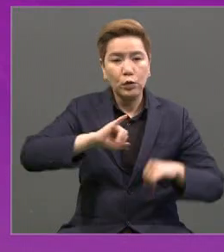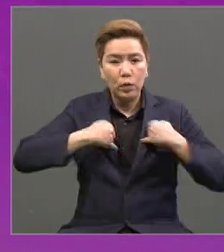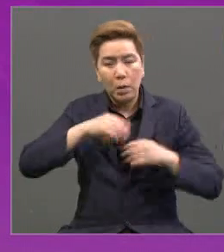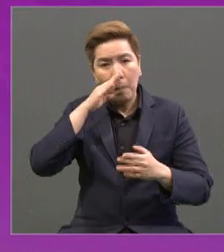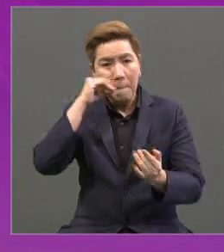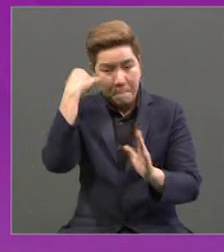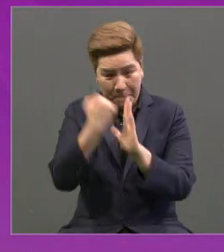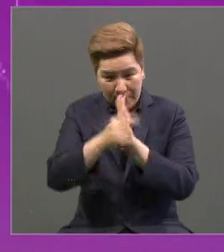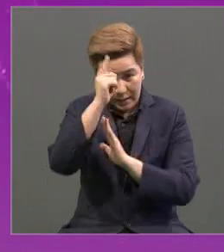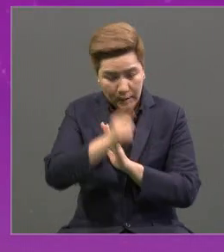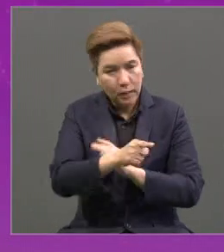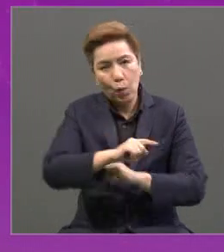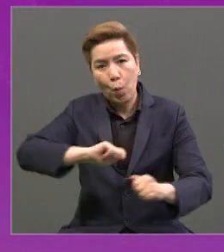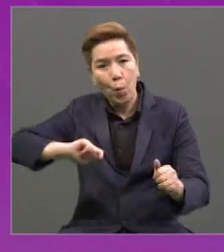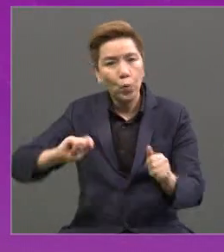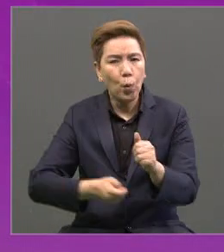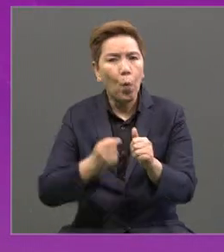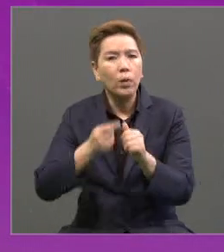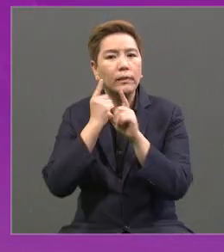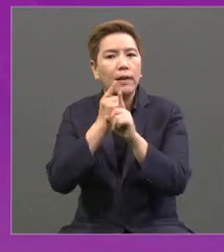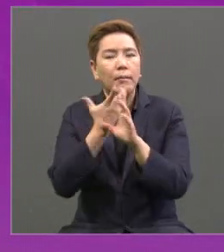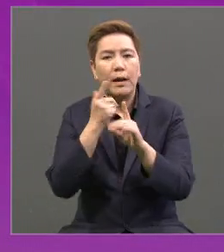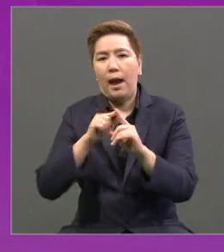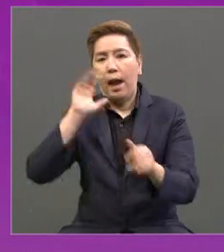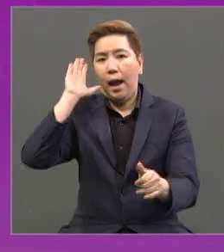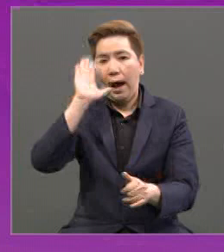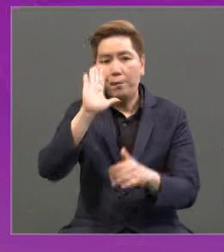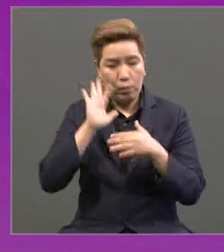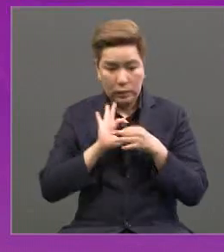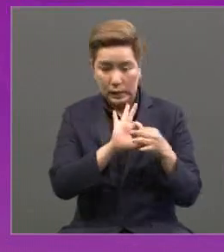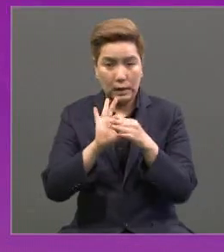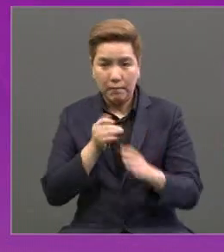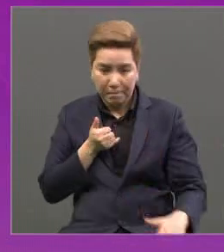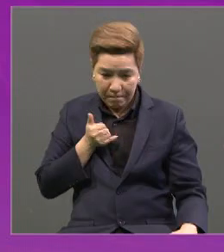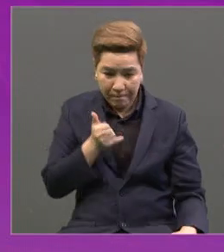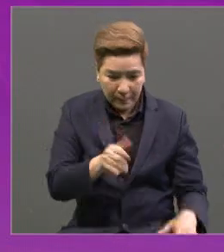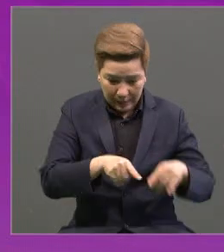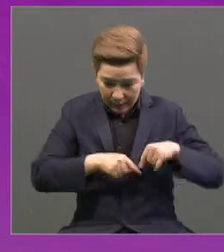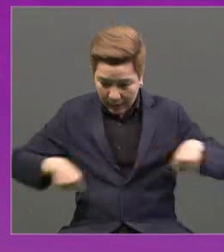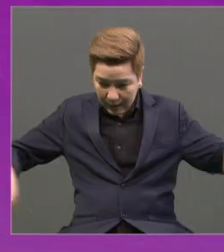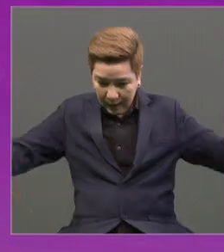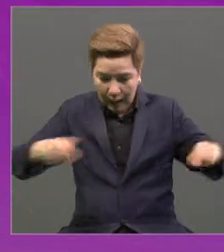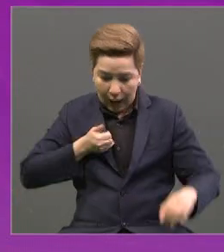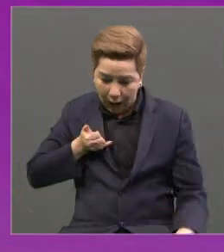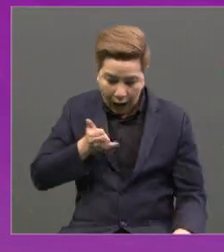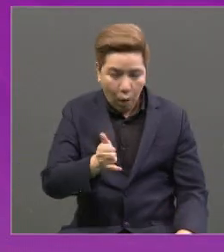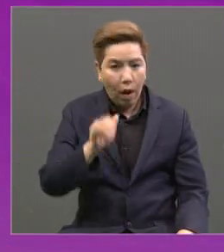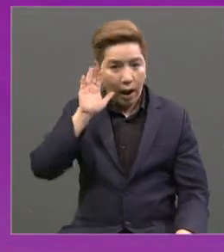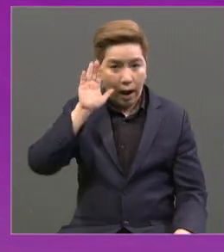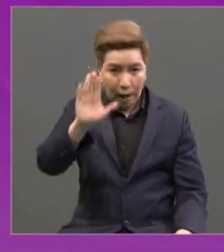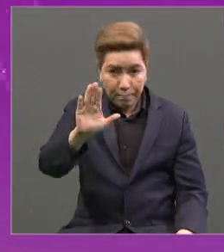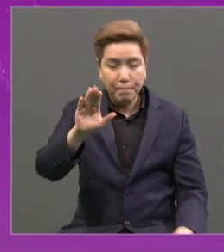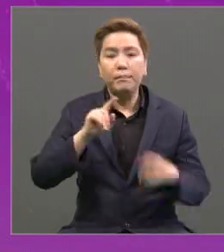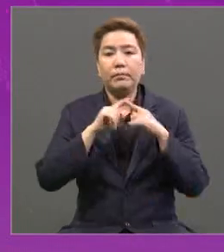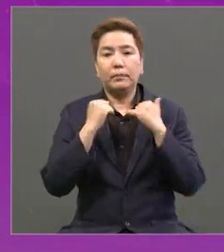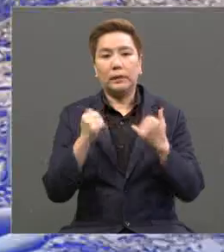ากไปพบว่าผิดจริงเนี่ยก็ต้องถูกลงโทษหนักแล้วก็ห้ามผู้ไม่มีส่วนเกี่ยวข้องเนี่ยเข้าไปในภายพื้นที่ด้วยนะคะ